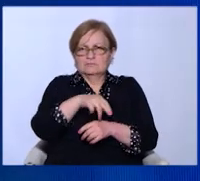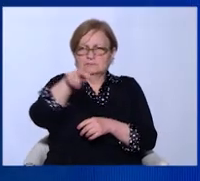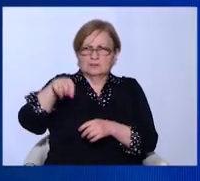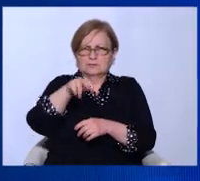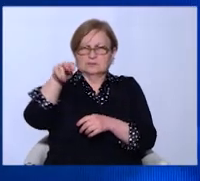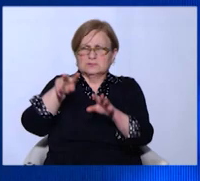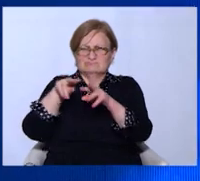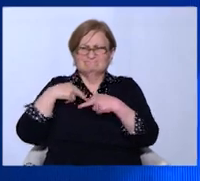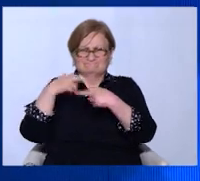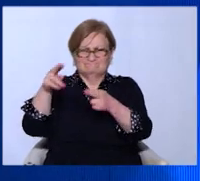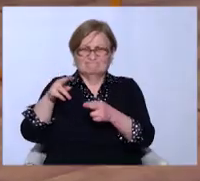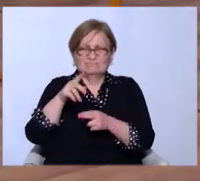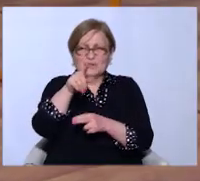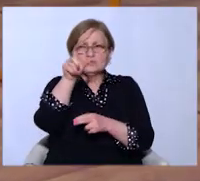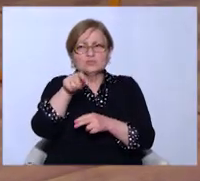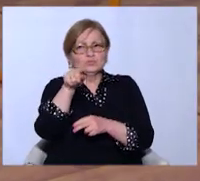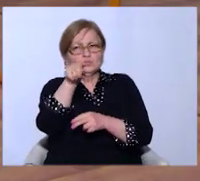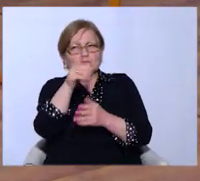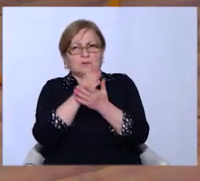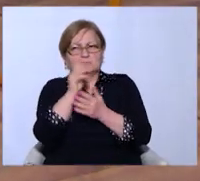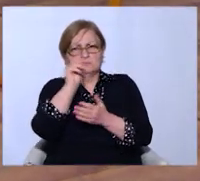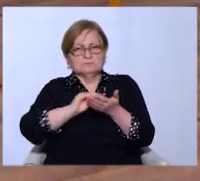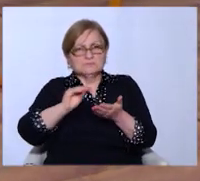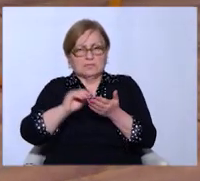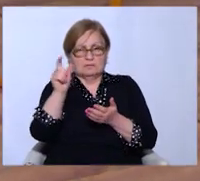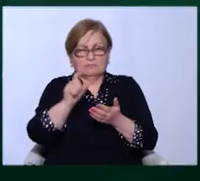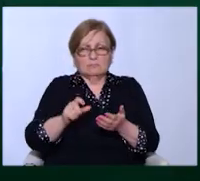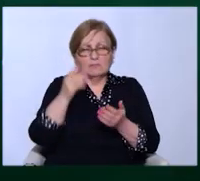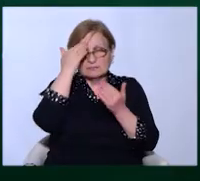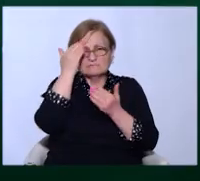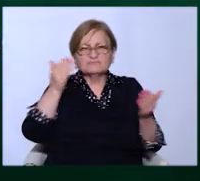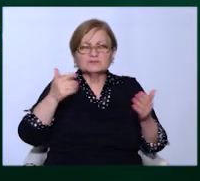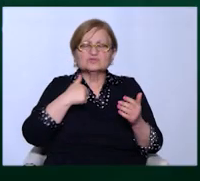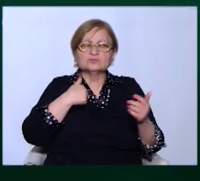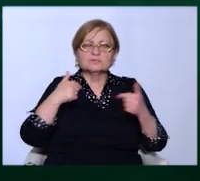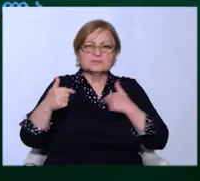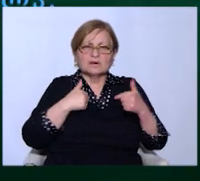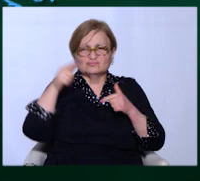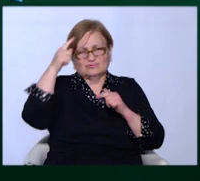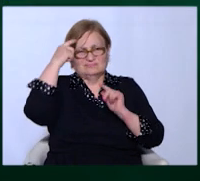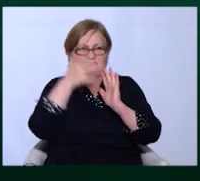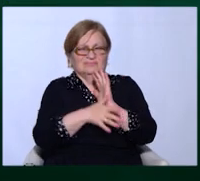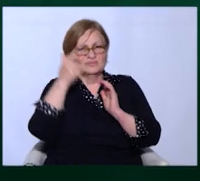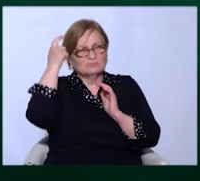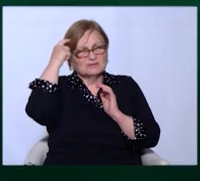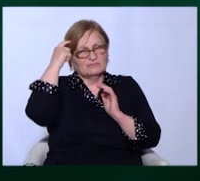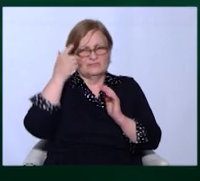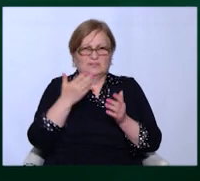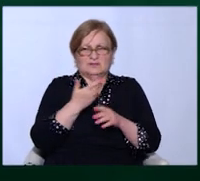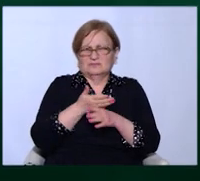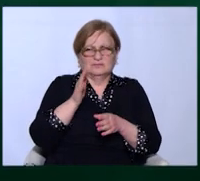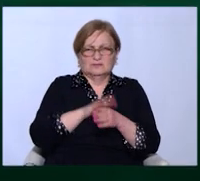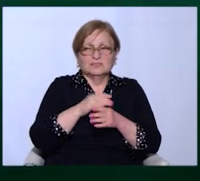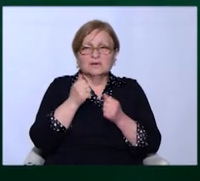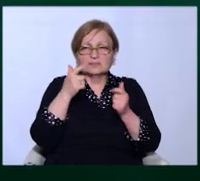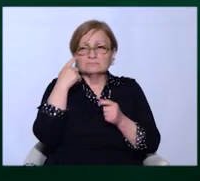ხალხი ამბობს, ეს კაცია ლექსის მწერალი. მაგრამ ვინ იცის, რა ცეცხლშია გამოხოული ეს ჩემი ტანჯვა, დასაქცევი ტვინი ვერანი. რამდენი